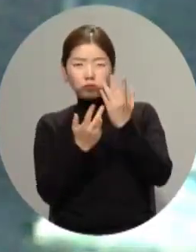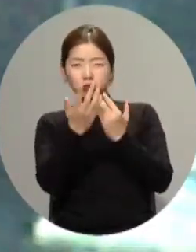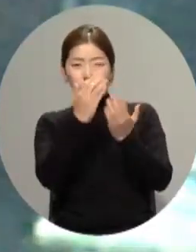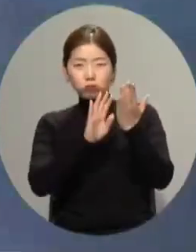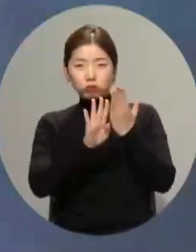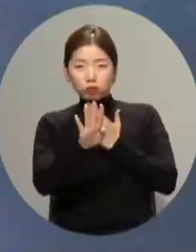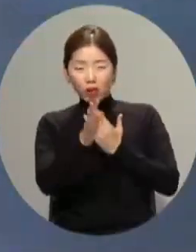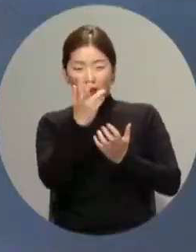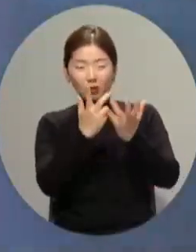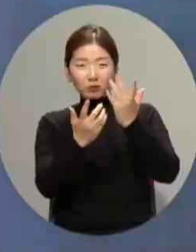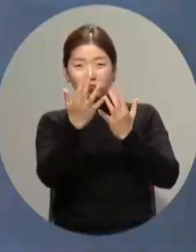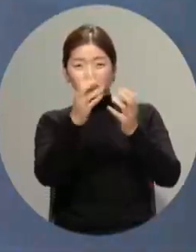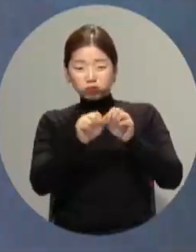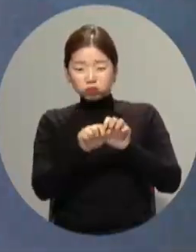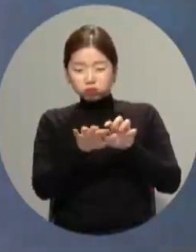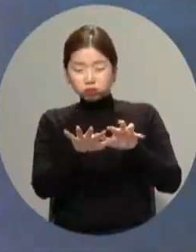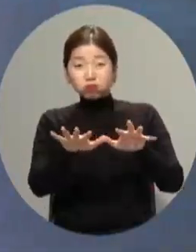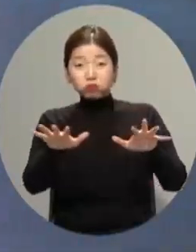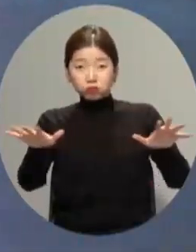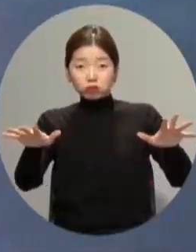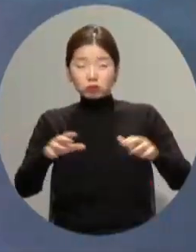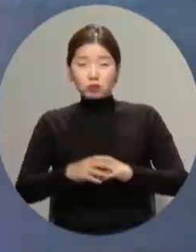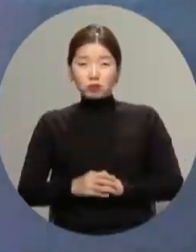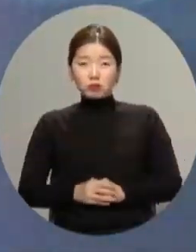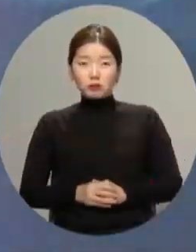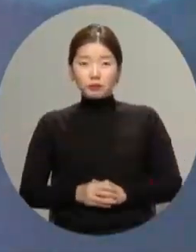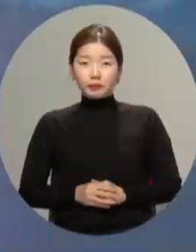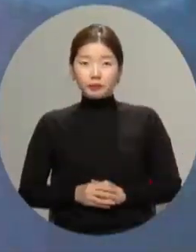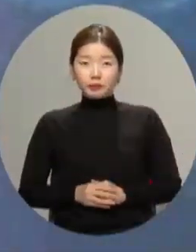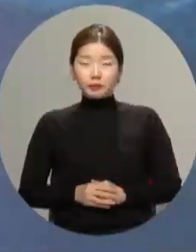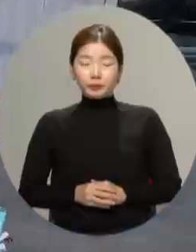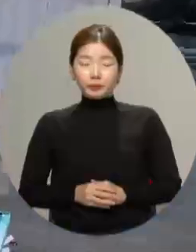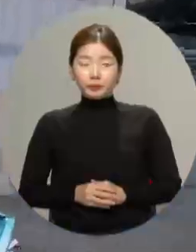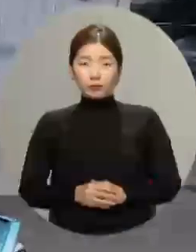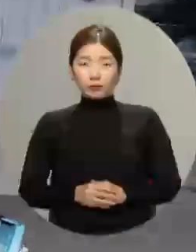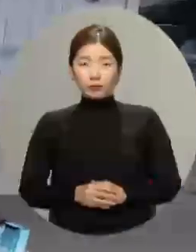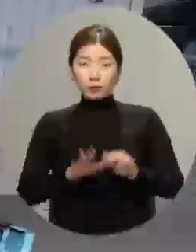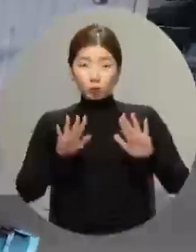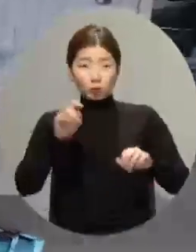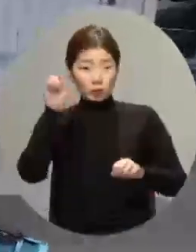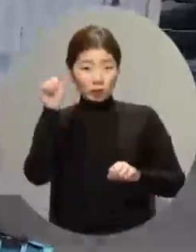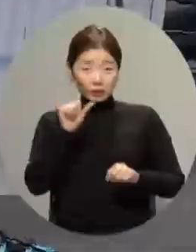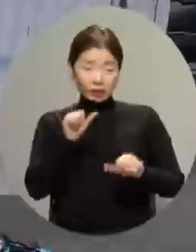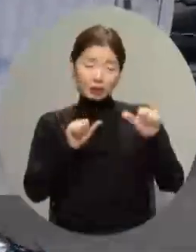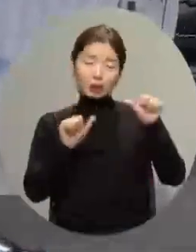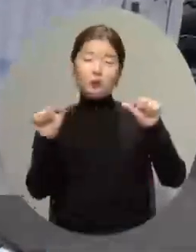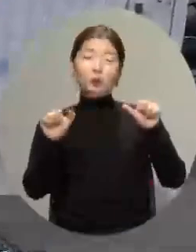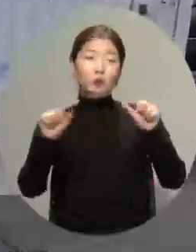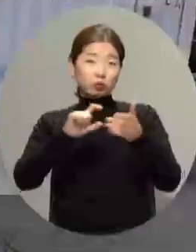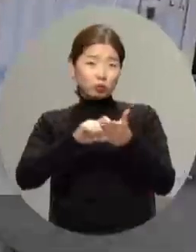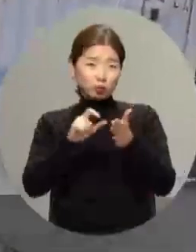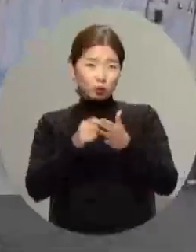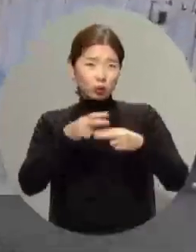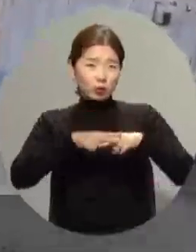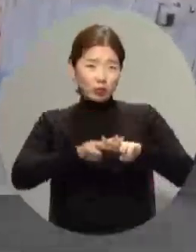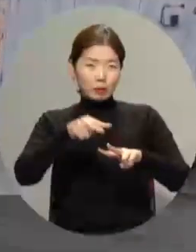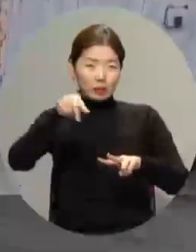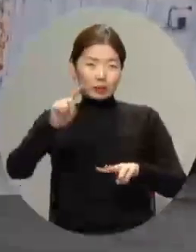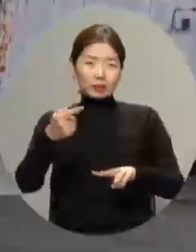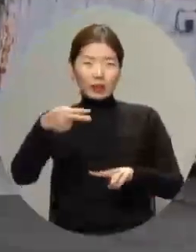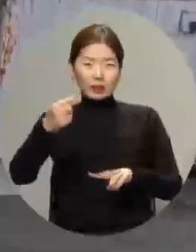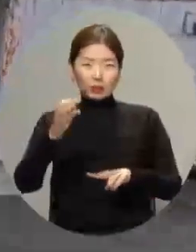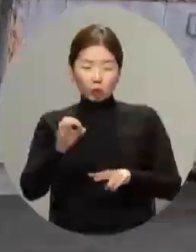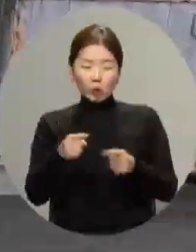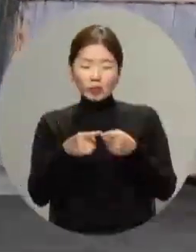치솟더니 활활 타는 불길이 순식간에 집 전체를 집어삼킵니다. 오늘 새벽 5시 50분쯤 남원시 산동면에